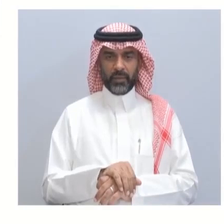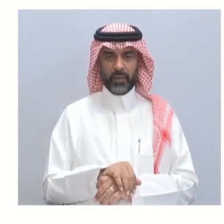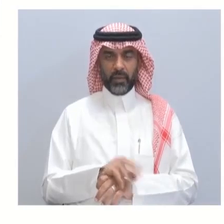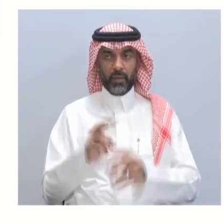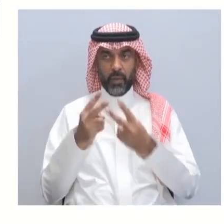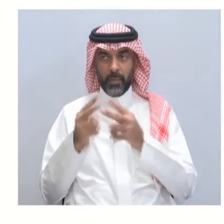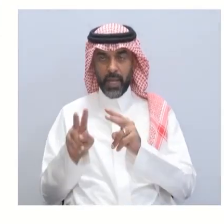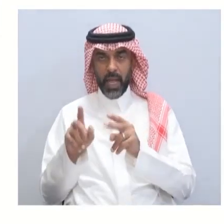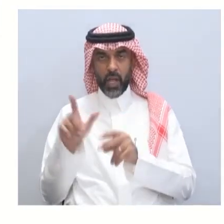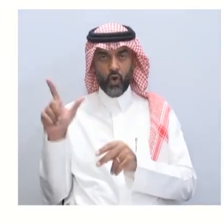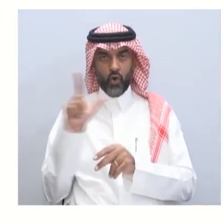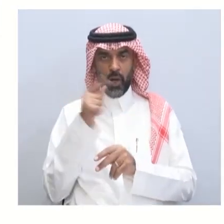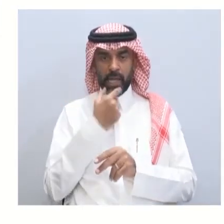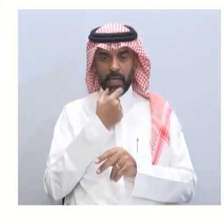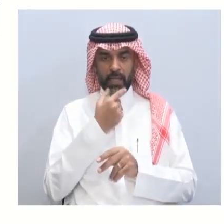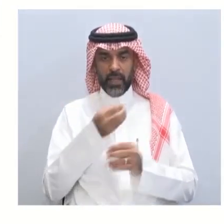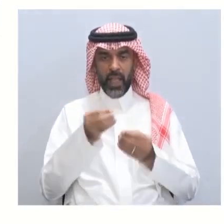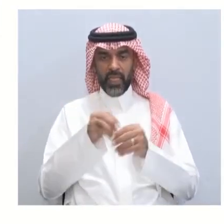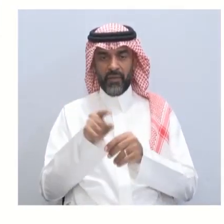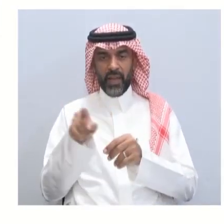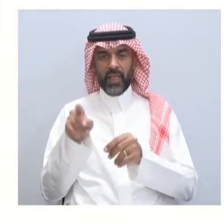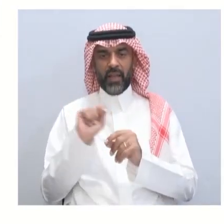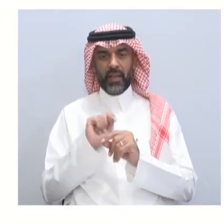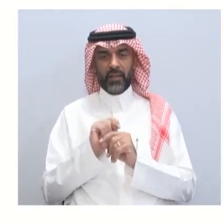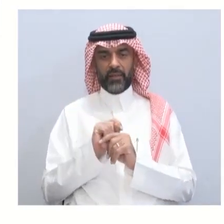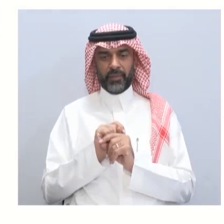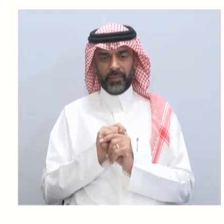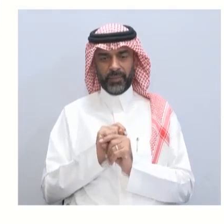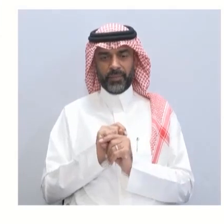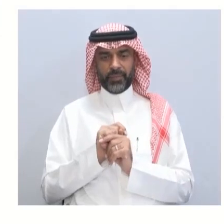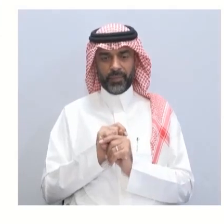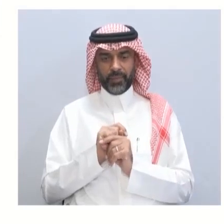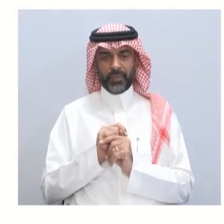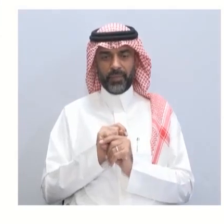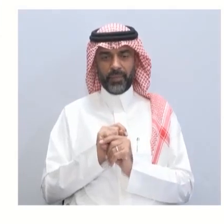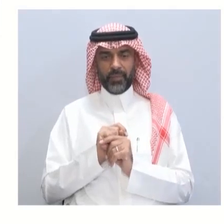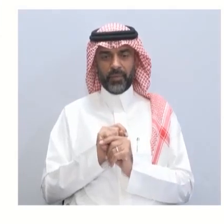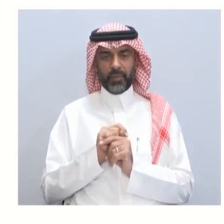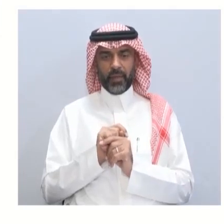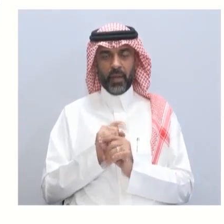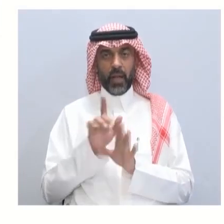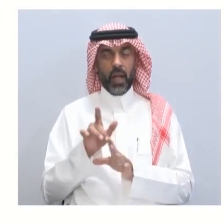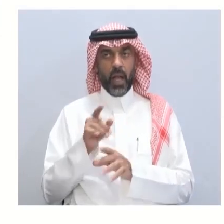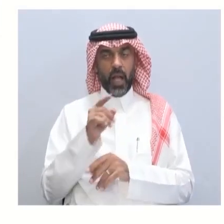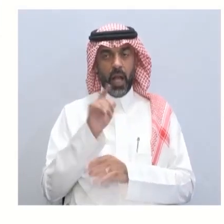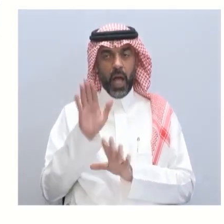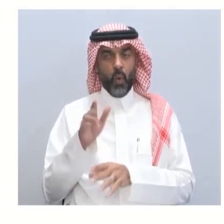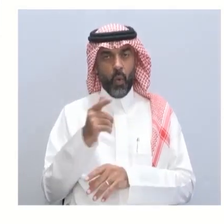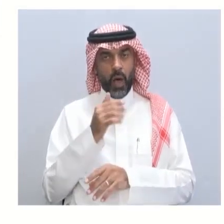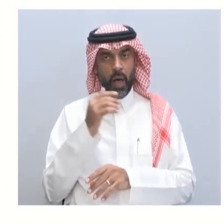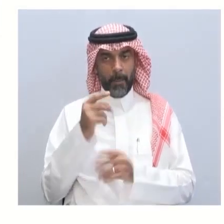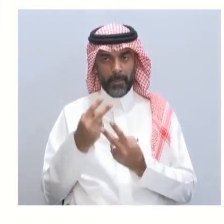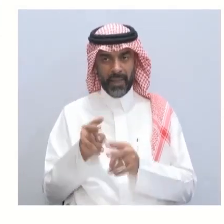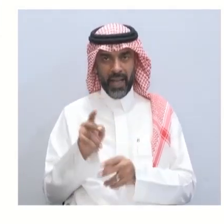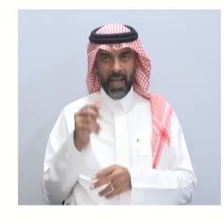باللغه الانجليزيه نضيف القائمه او العناصر الموجوده في قائمه رياض ليست واذا كانت باللغه العربيه نضيف